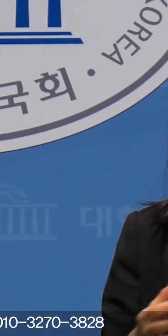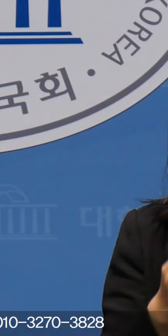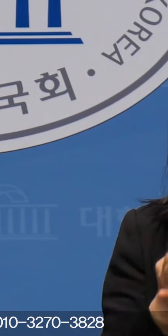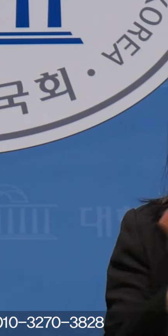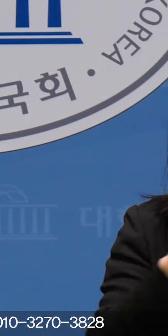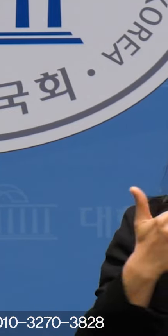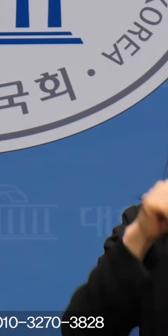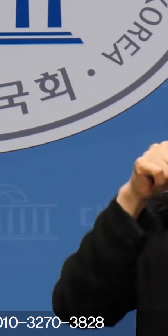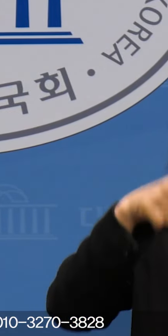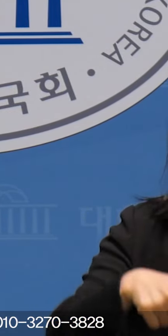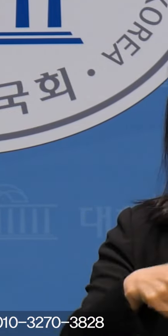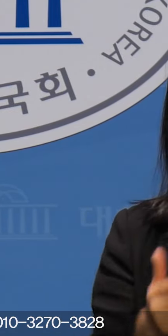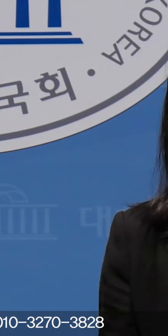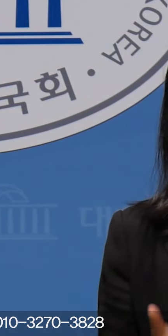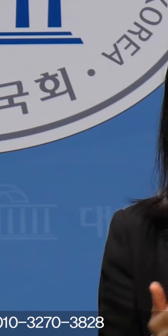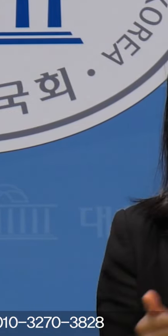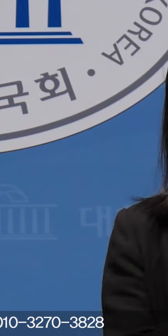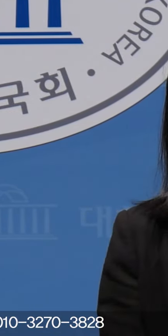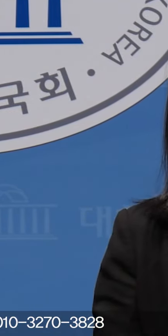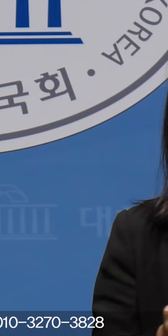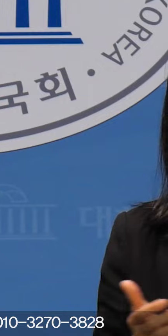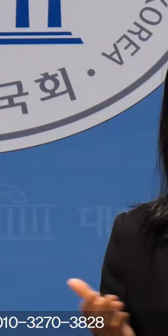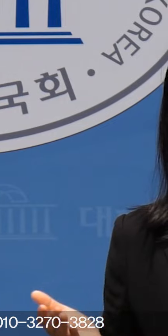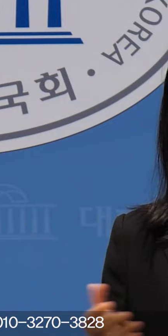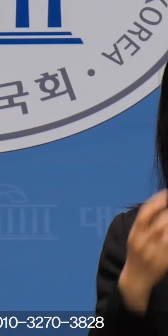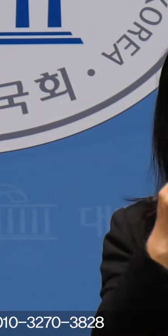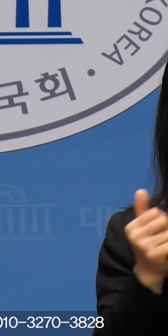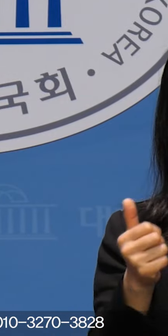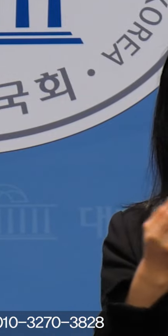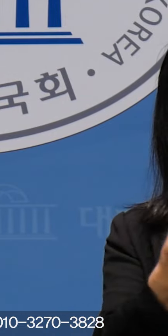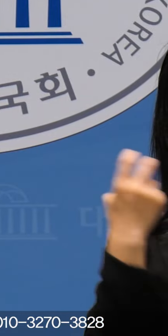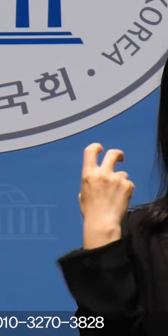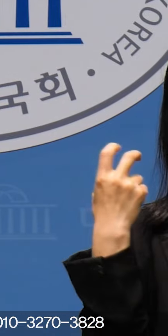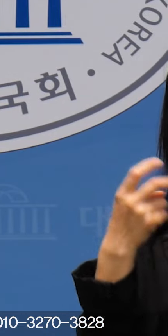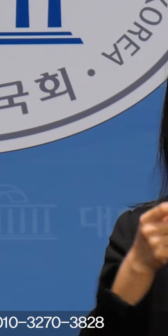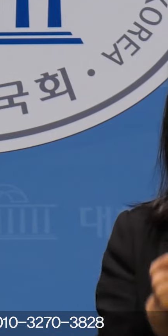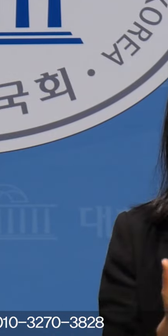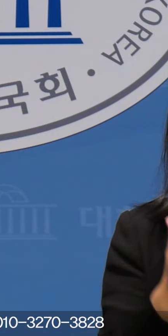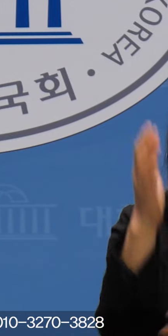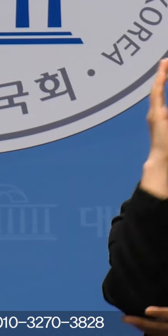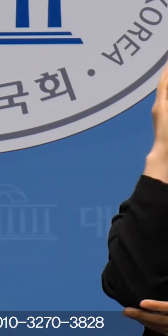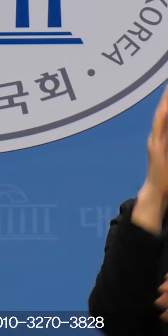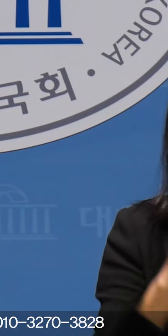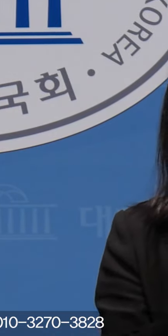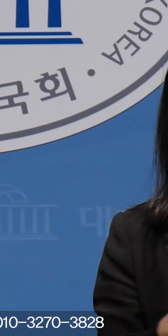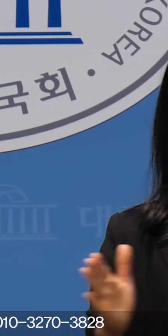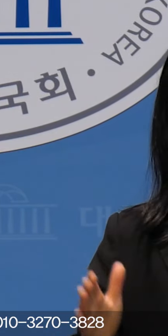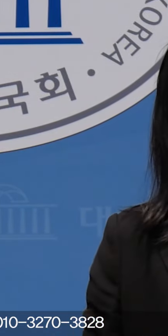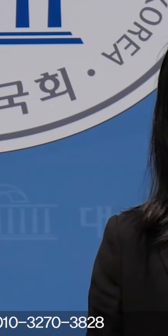김민석 수석 최고위원입니다. 검찰 탄핵 기자회견을 하겠습니다.